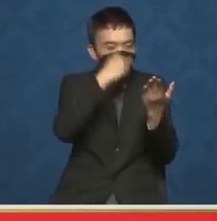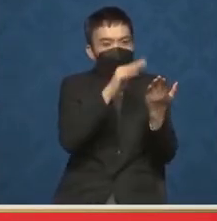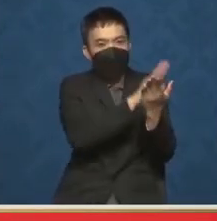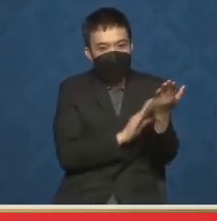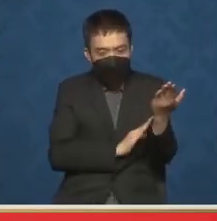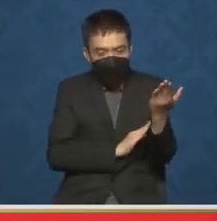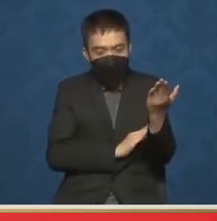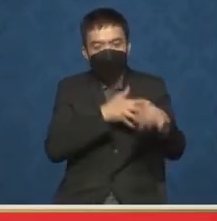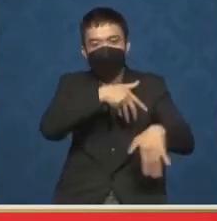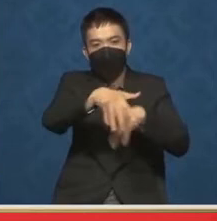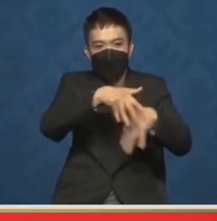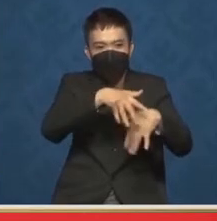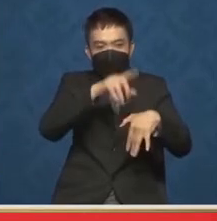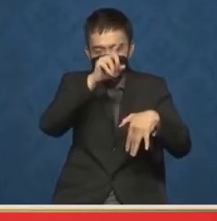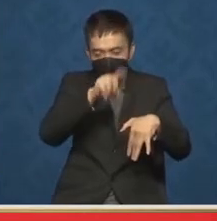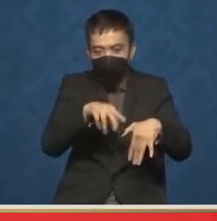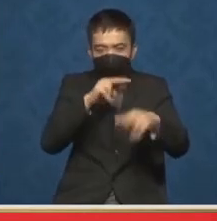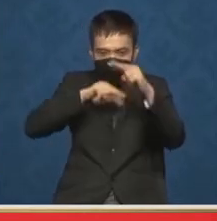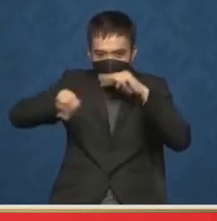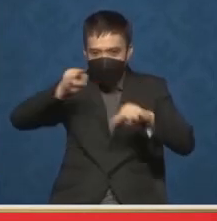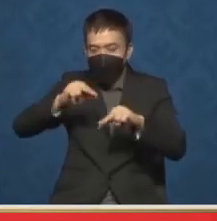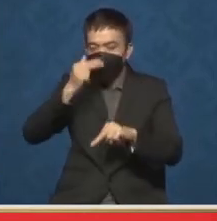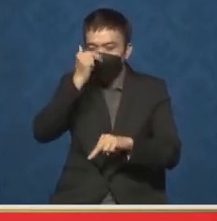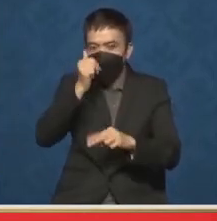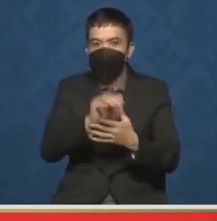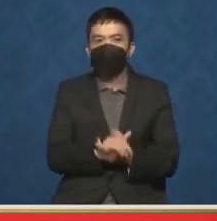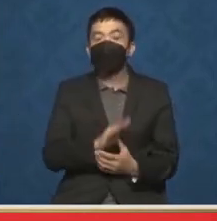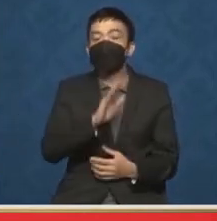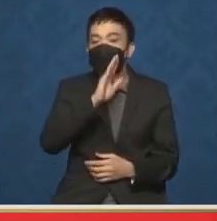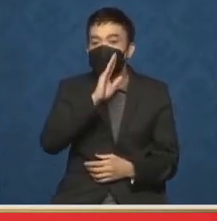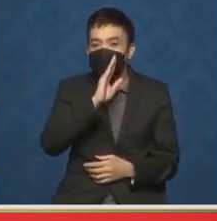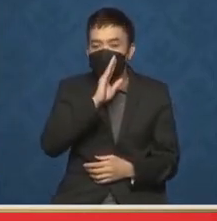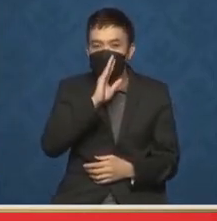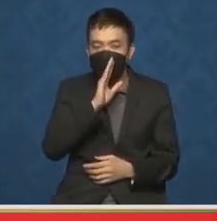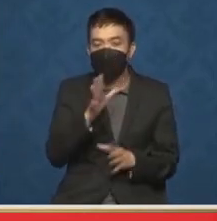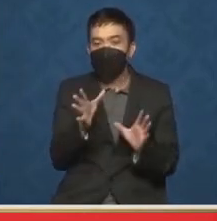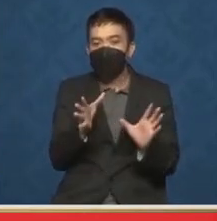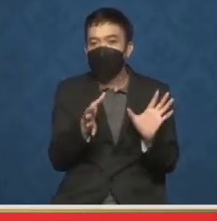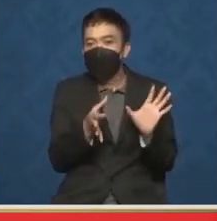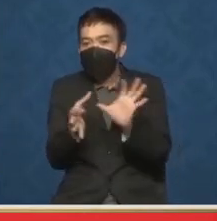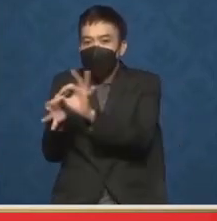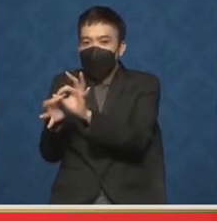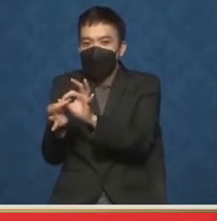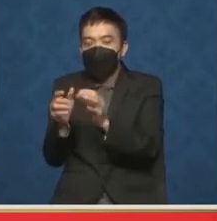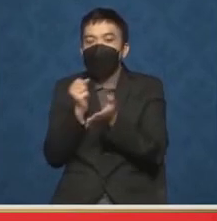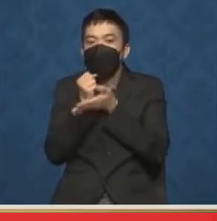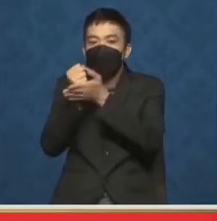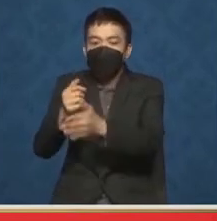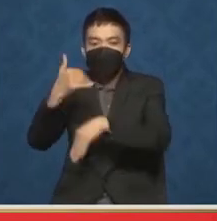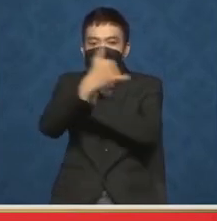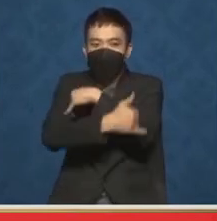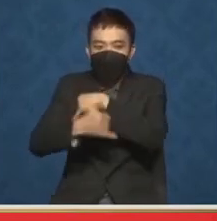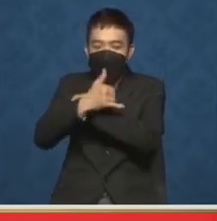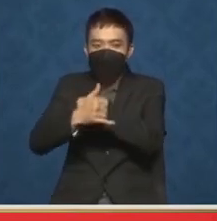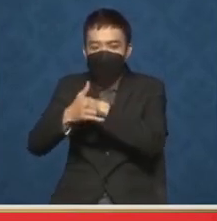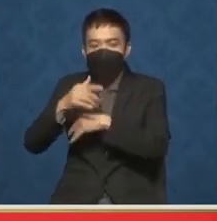เทศและปชาชนไยเพราฉนั้ในแ่ของการไปเชื่อมโยงกับเมียนมาในลัษณะนี้ก็ดี